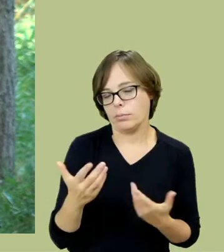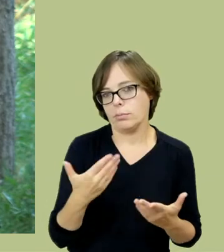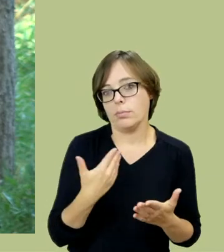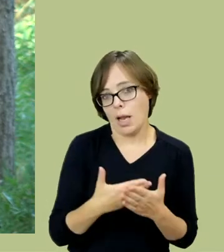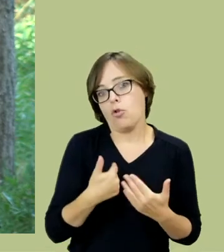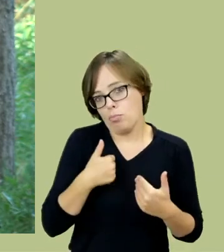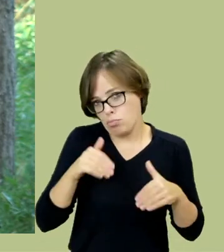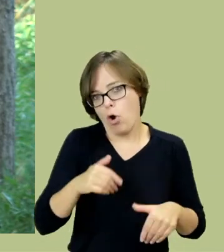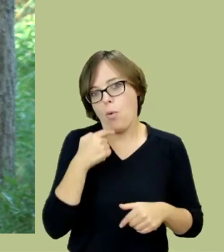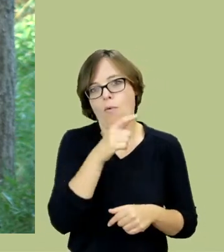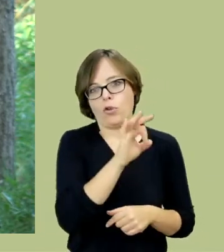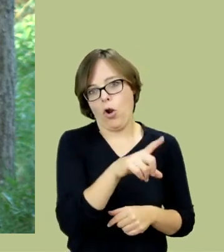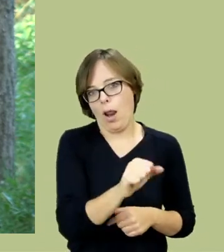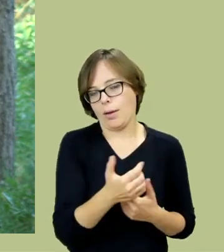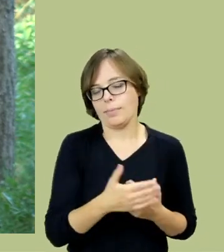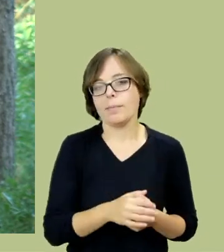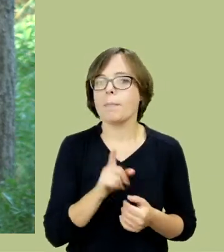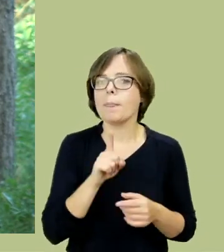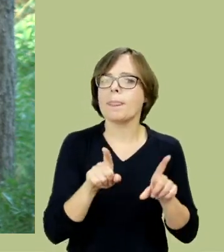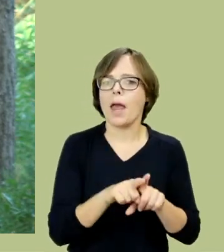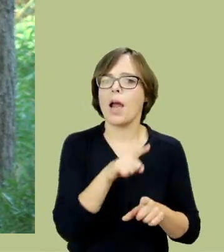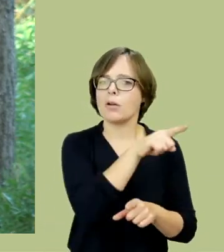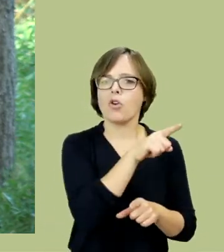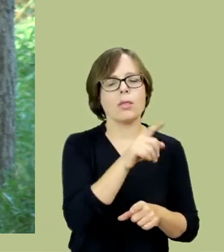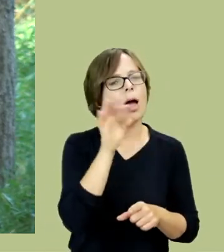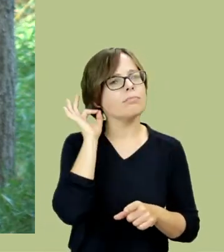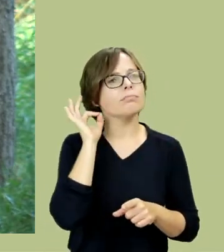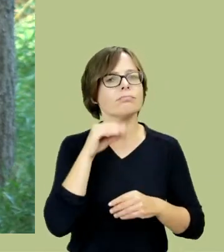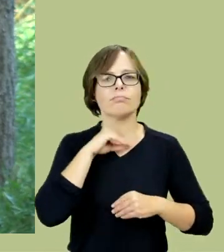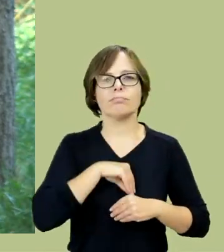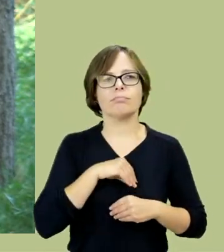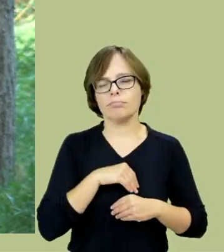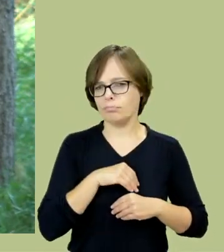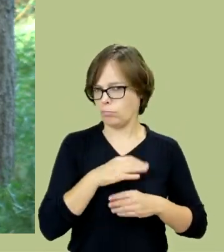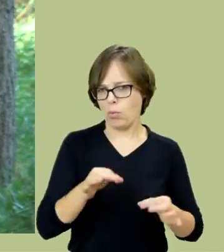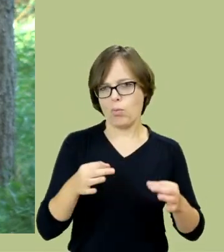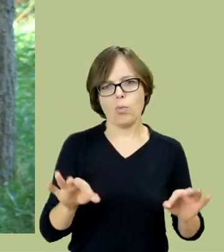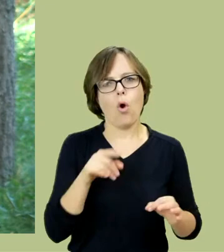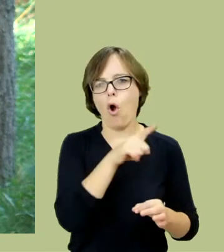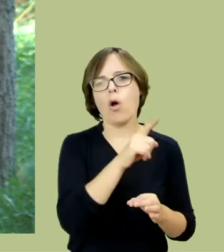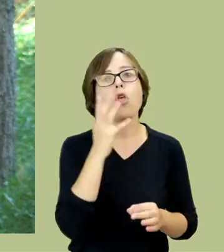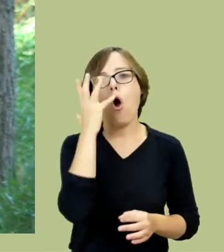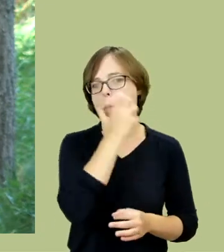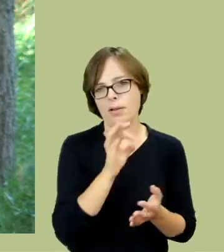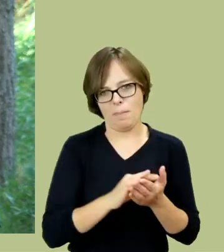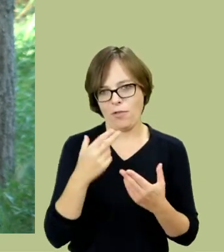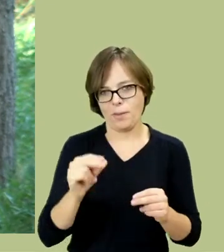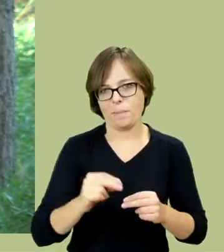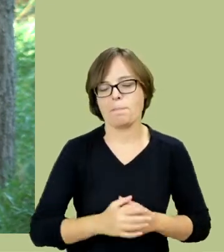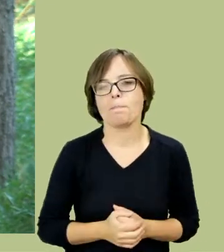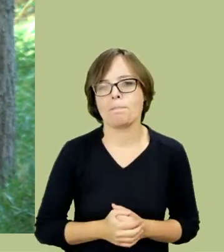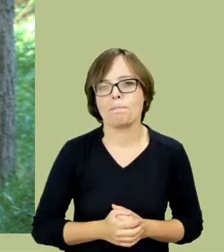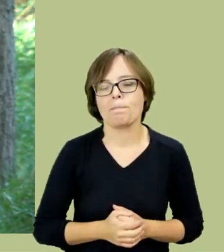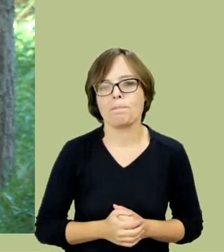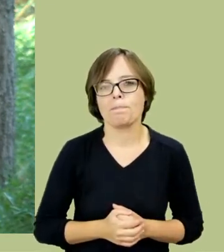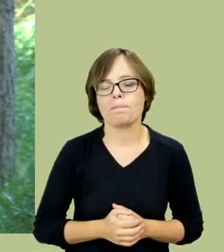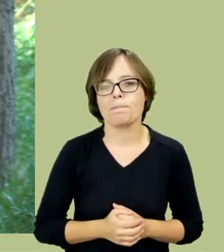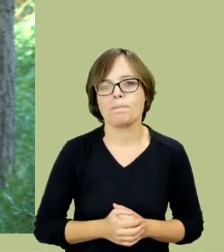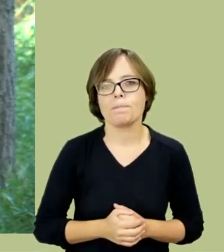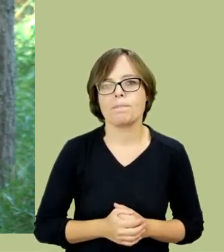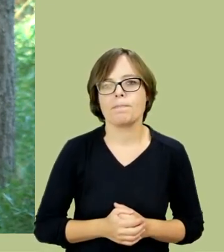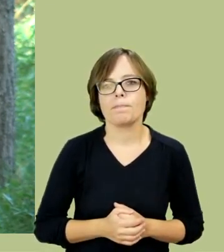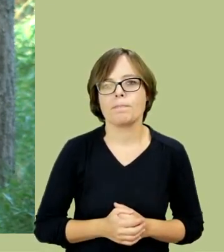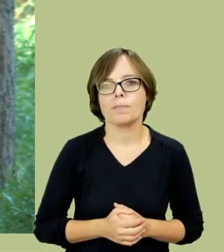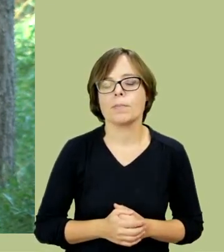kobietą tego ducha, że z całą pewnością by się za to nie obraziła. Natomiast kiedy